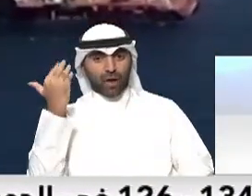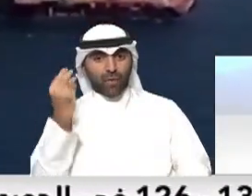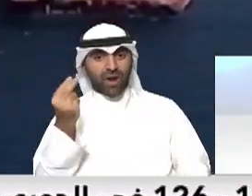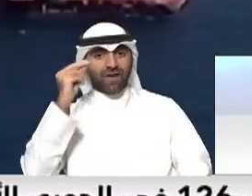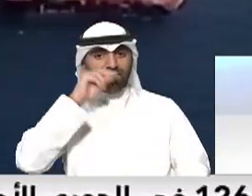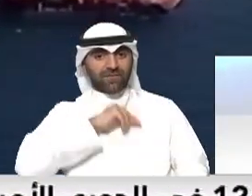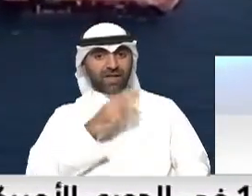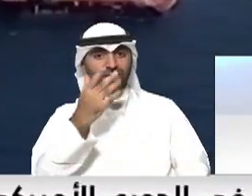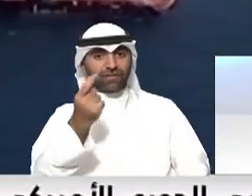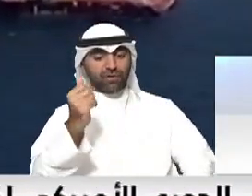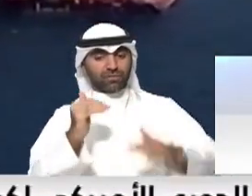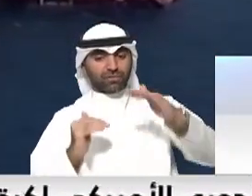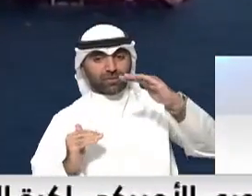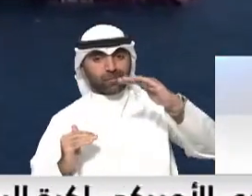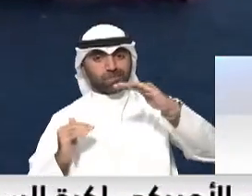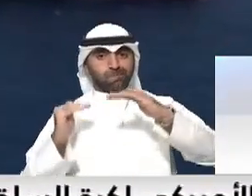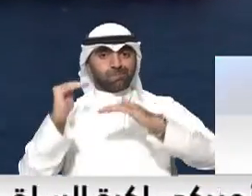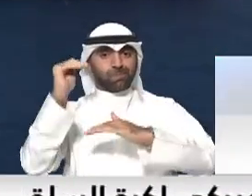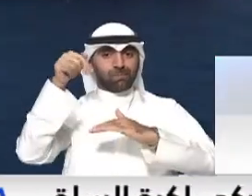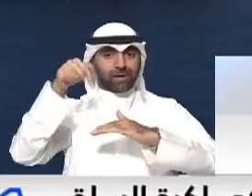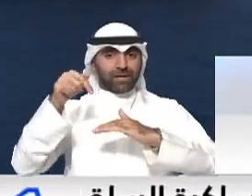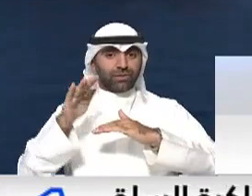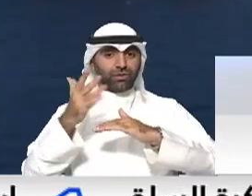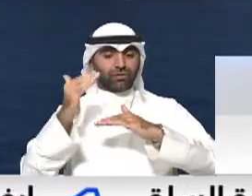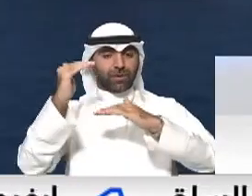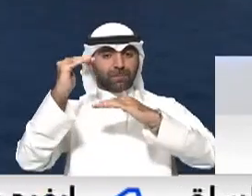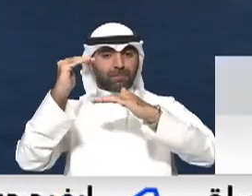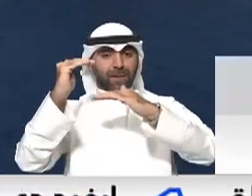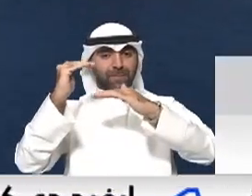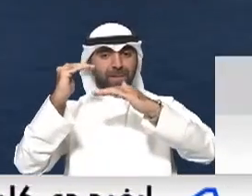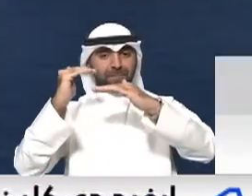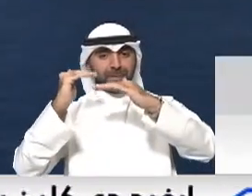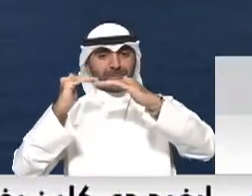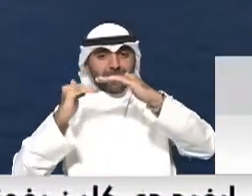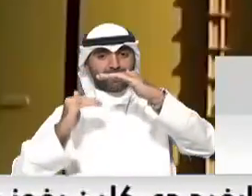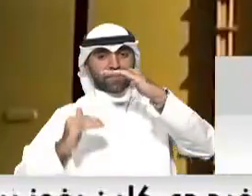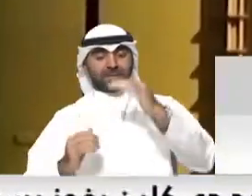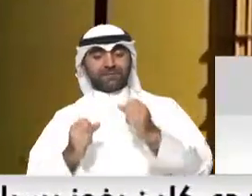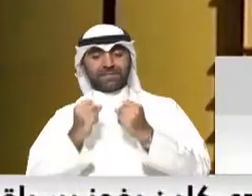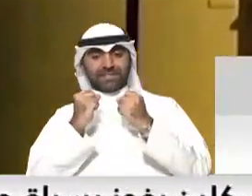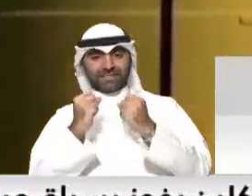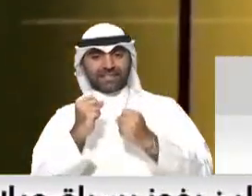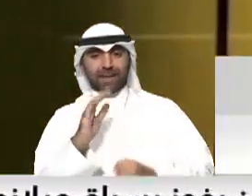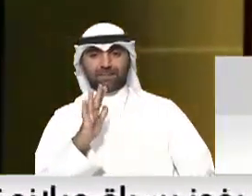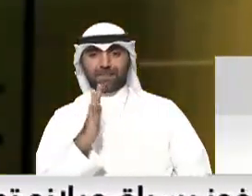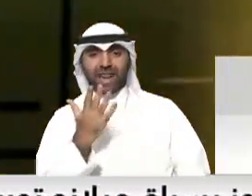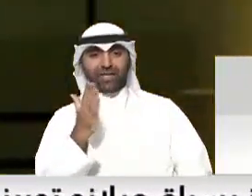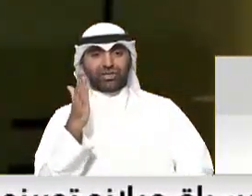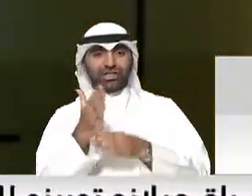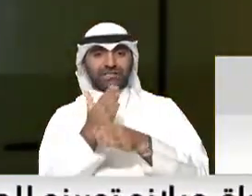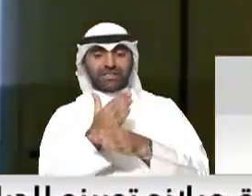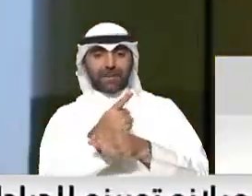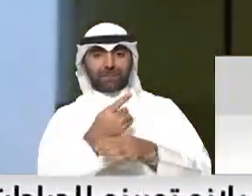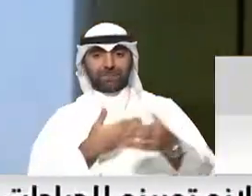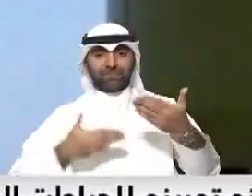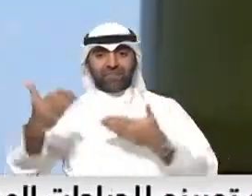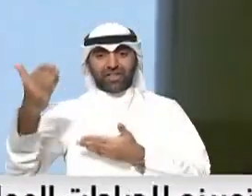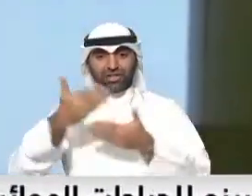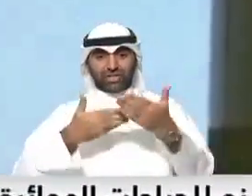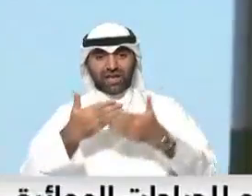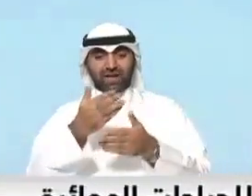فيما ارتفعت واردات اليابان من الكويت بنسبه 117% لتصل